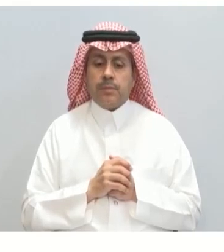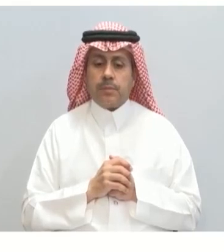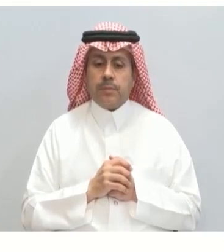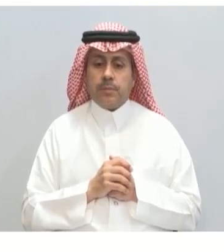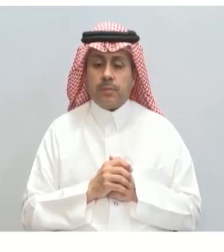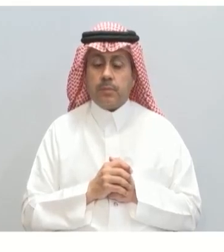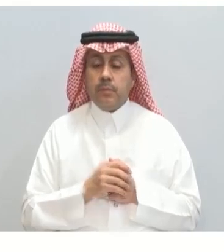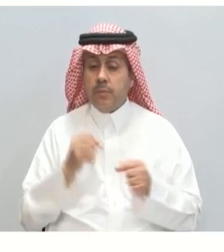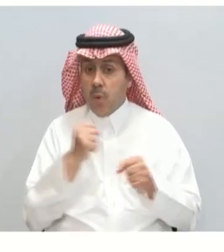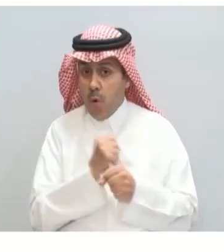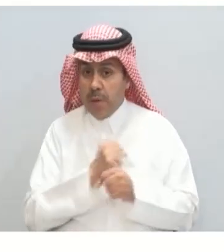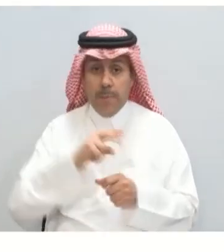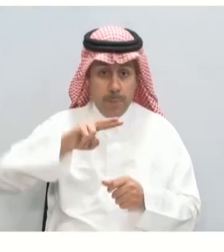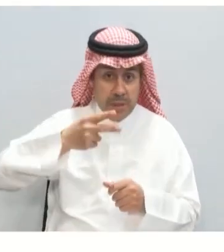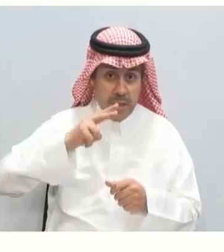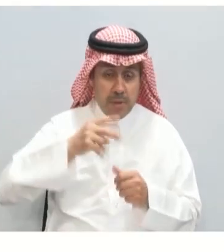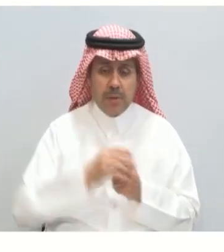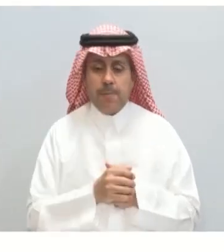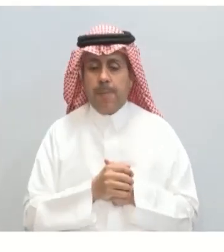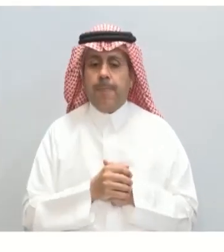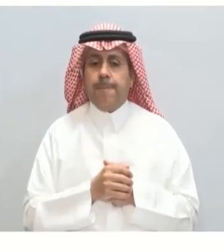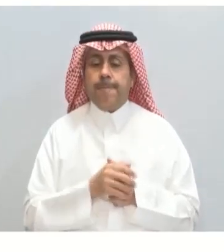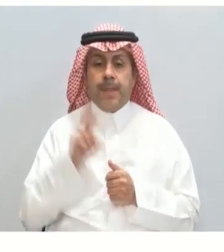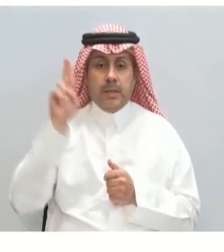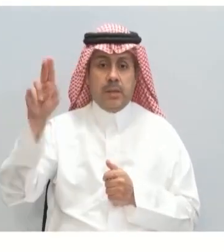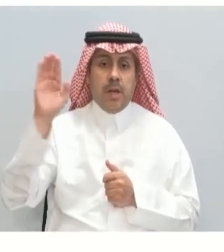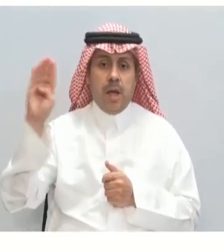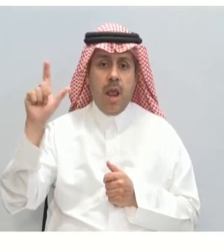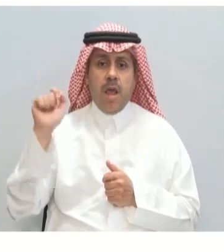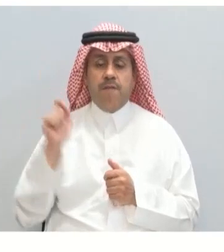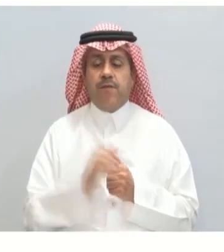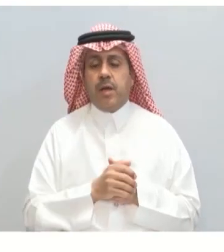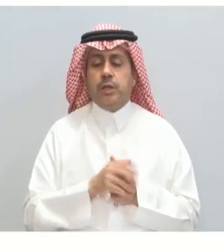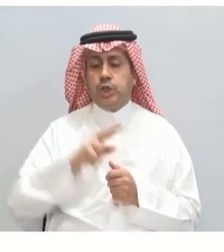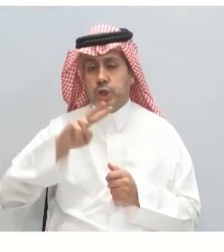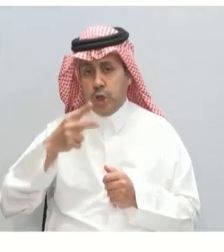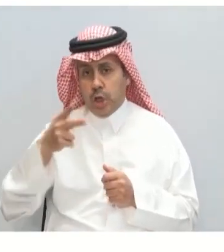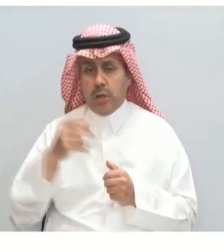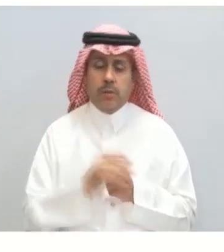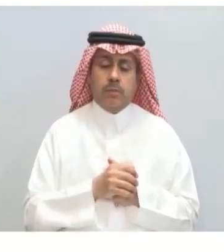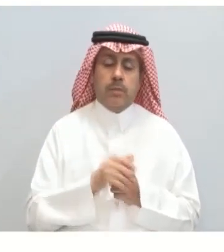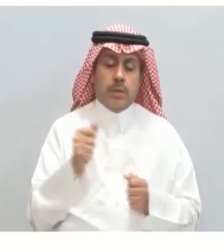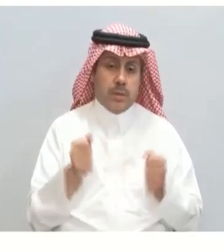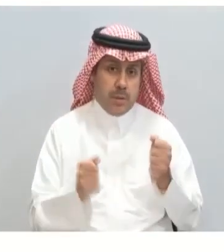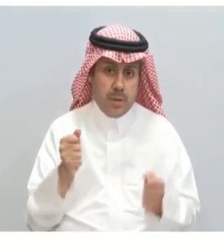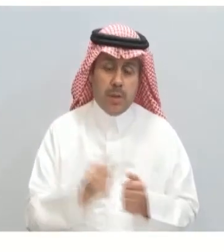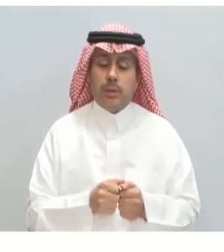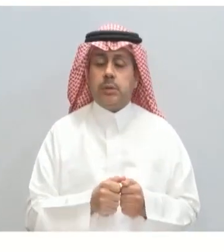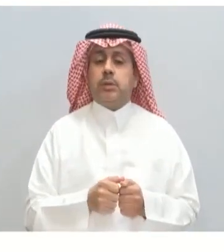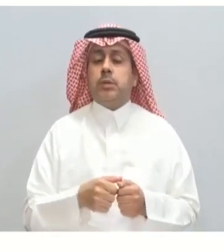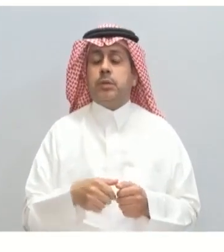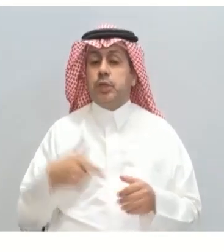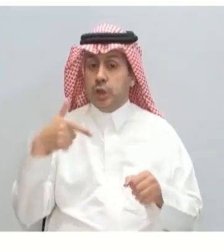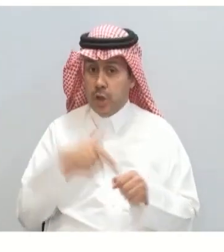قمنا بتغييرها ايضا بالنسبه للتكاليف كذلك تغيرت بحكم ان السيارات الطاقه اختلفت